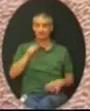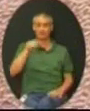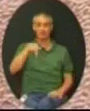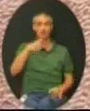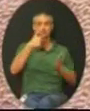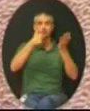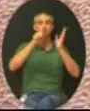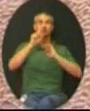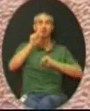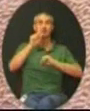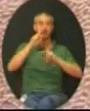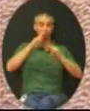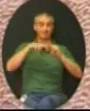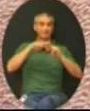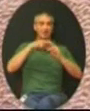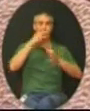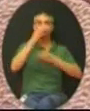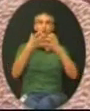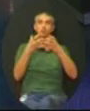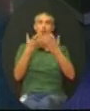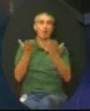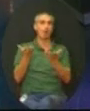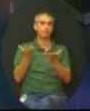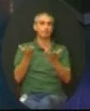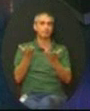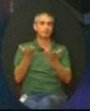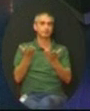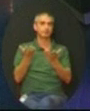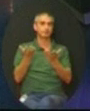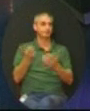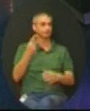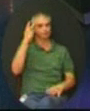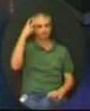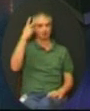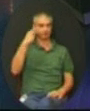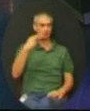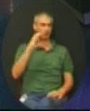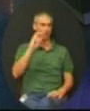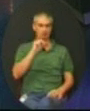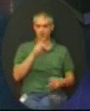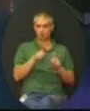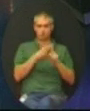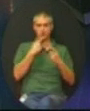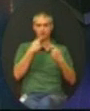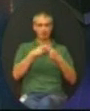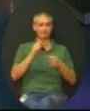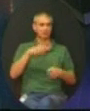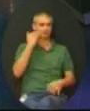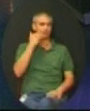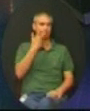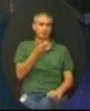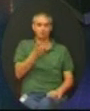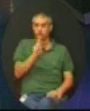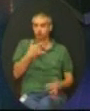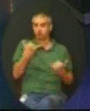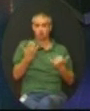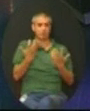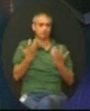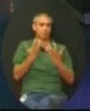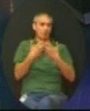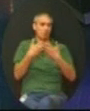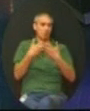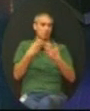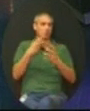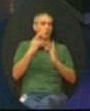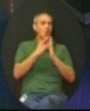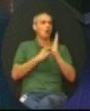בכנסת 61 ואחר כך משאל עם. פרופסור הכהן, בדיוק מה שאומרת חברת הכנסת לבני, יש לנו היום מנגנון בחוק